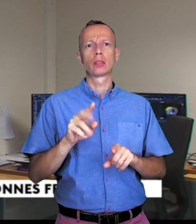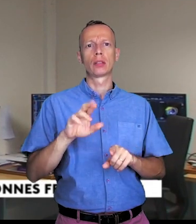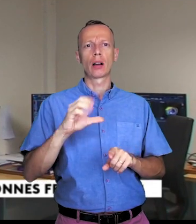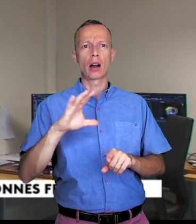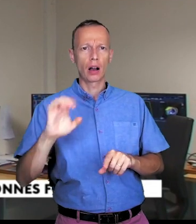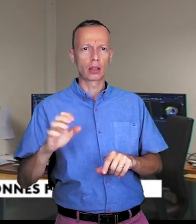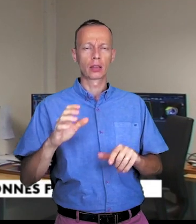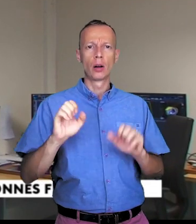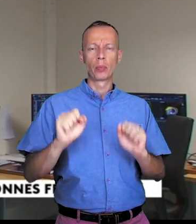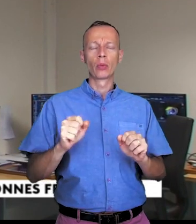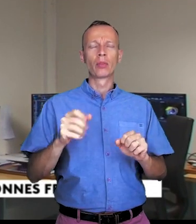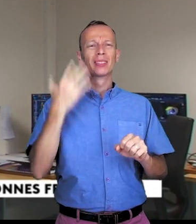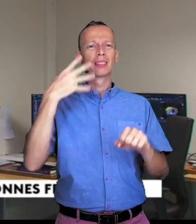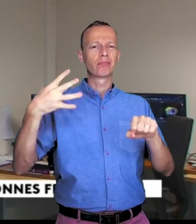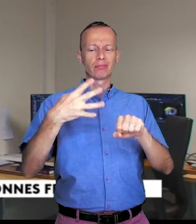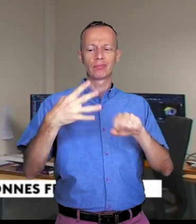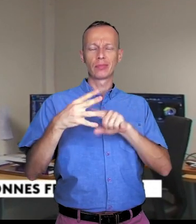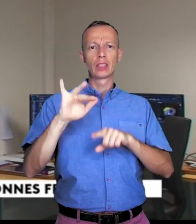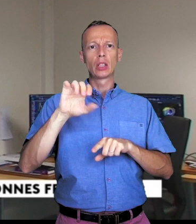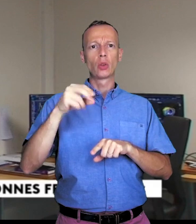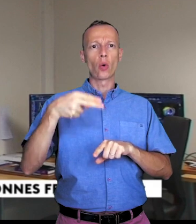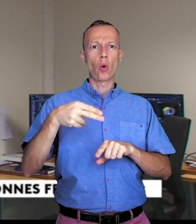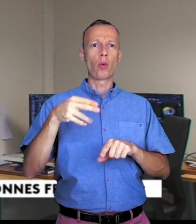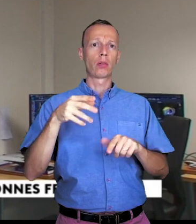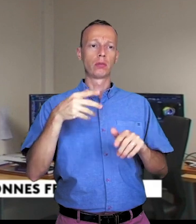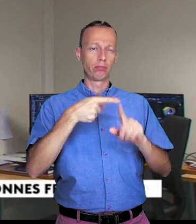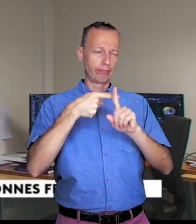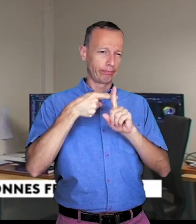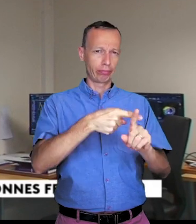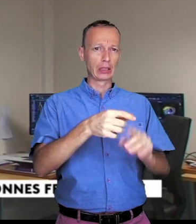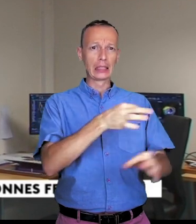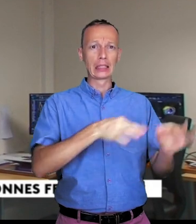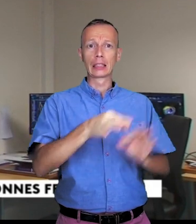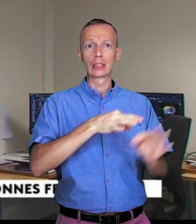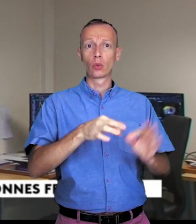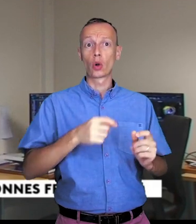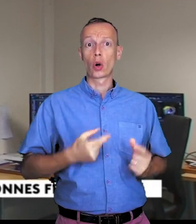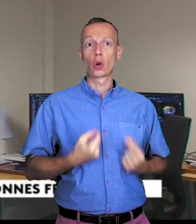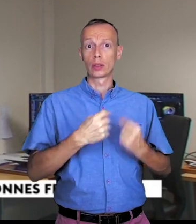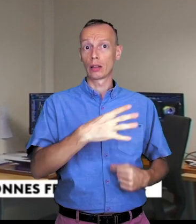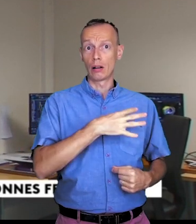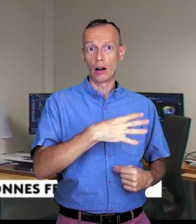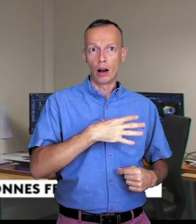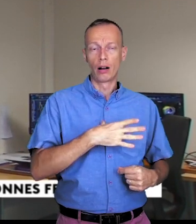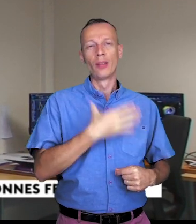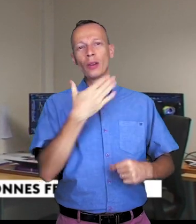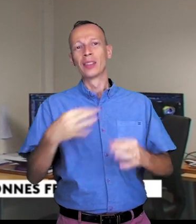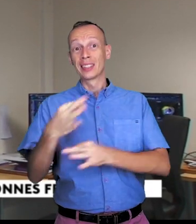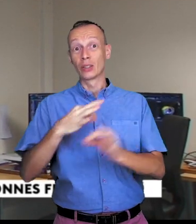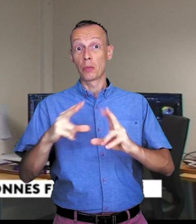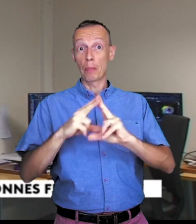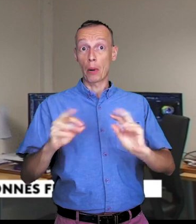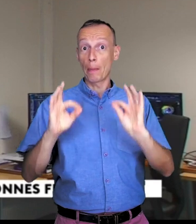puis de la race. Donc, c'est-à-dire que c'est des traitements qui vont utiliser des radiations ionisantes, effectivement, qui vont être ciblées sur les cellules